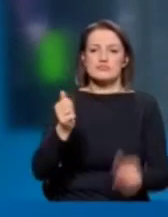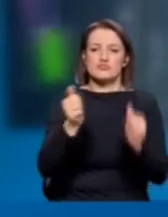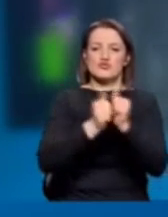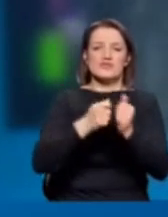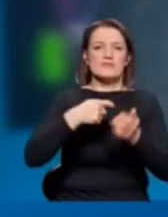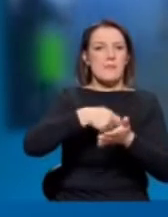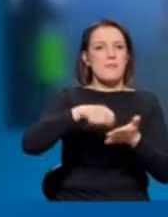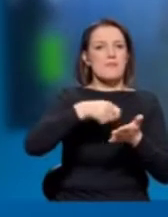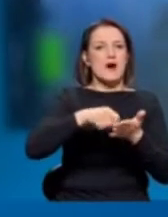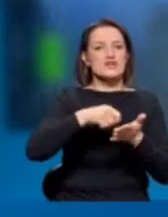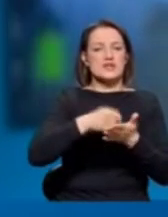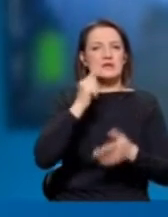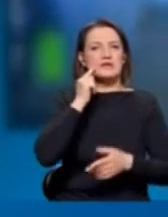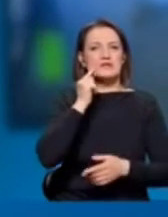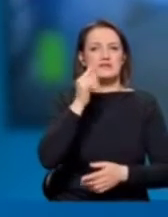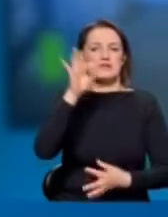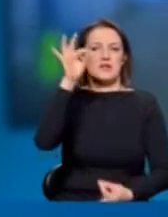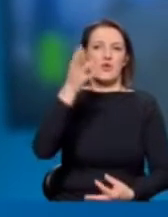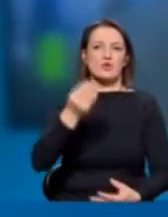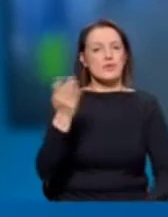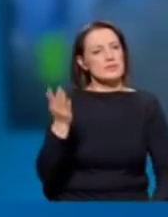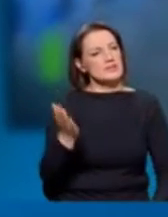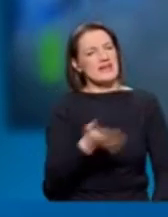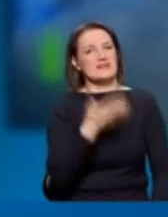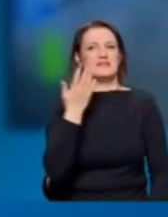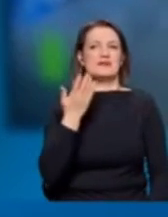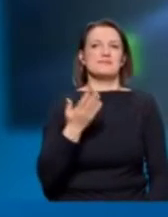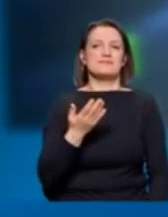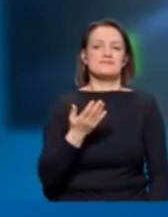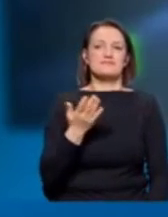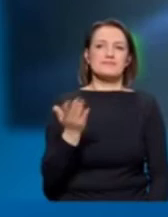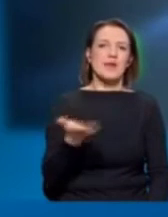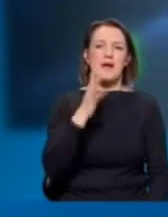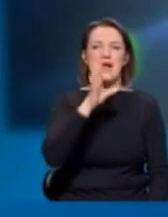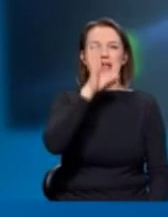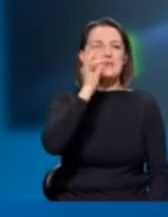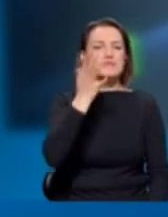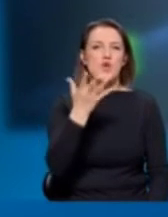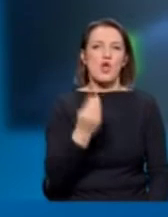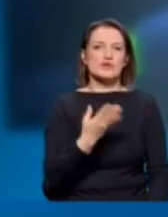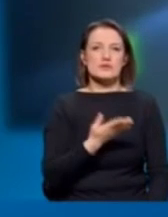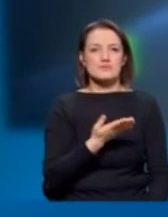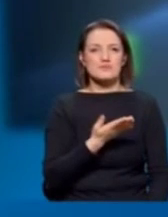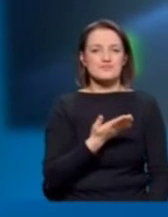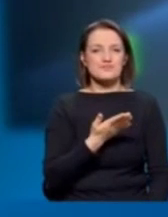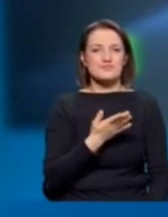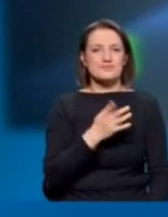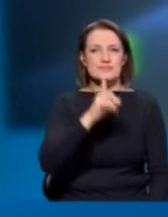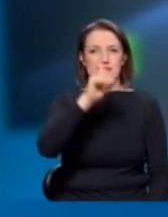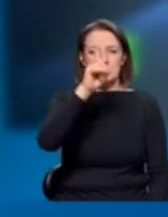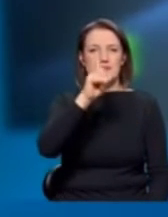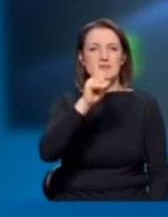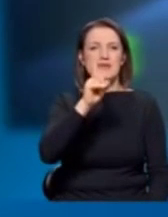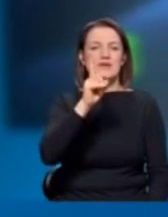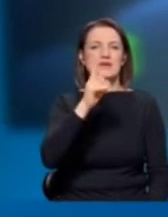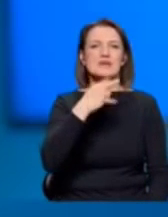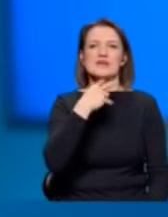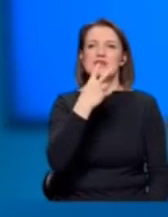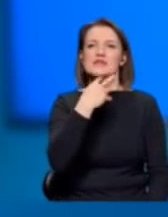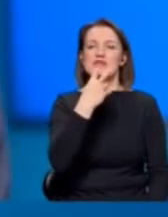maaşlı insanlara dönüşüyorlar falan Neyse Yani ama işte kim ne oldu hani 212